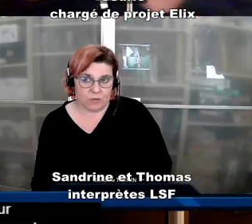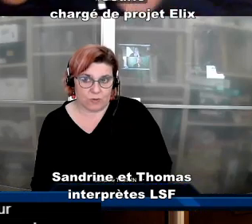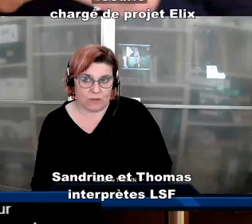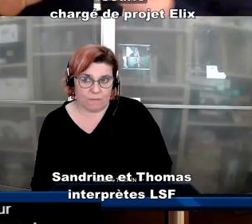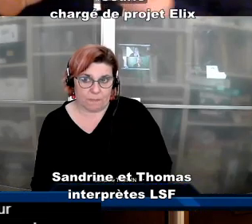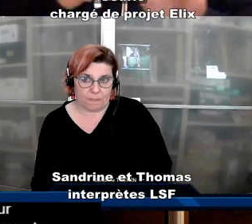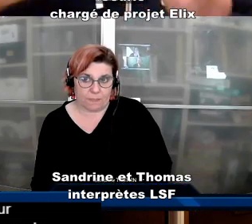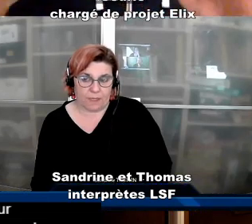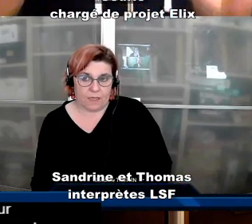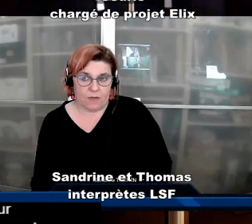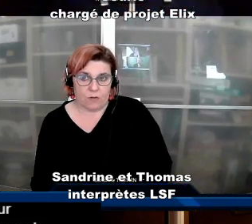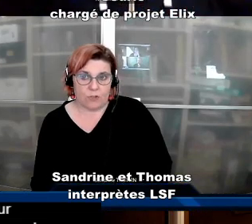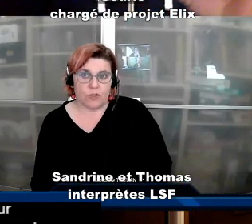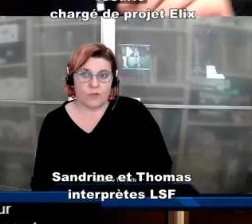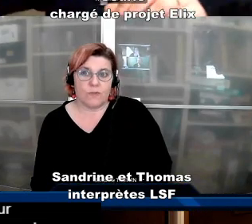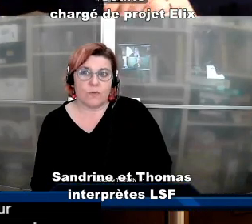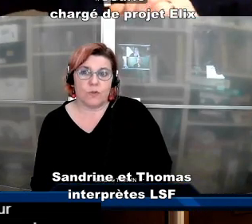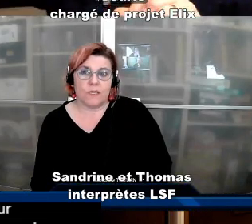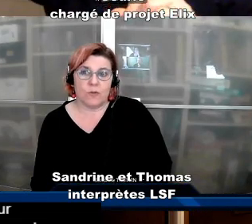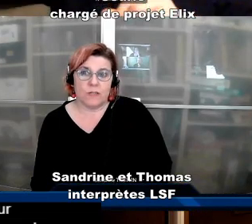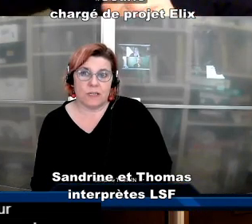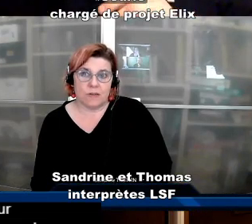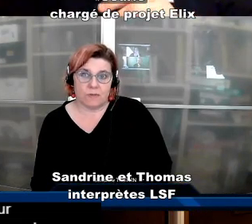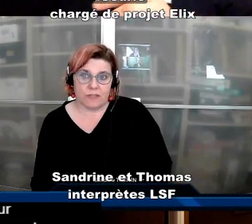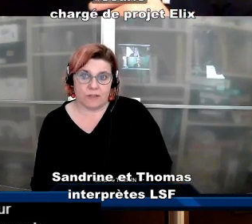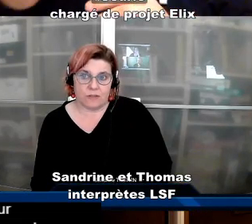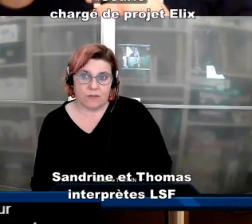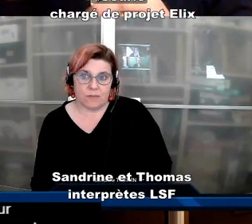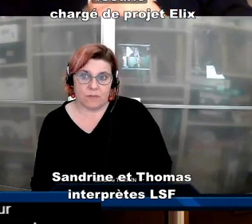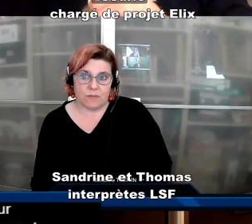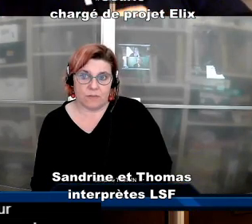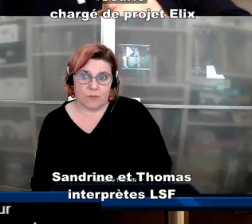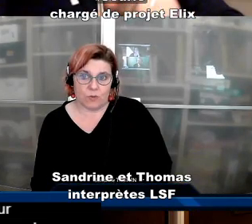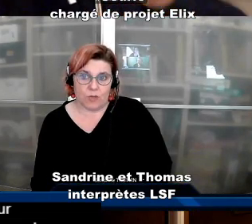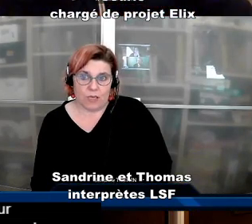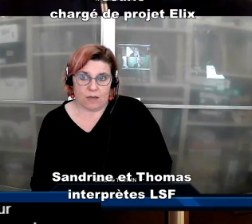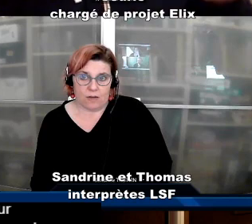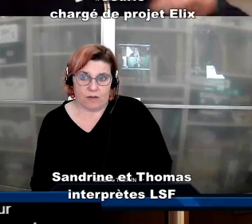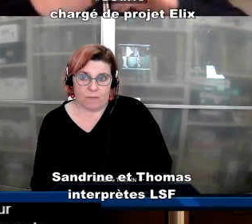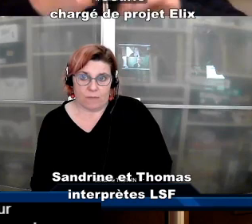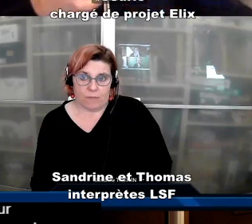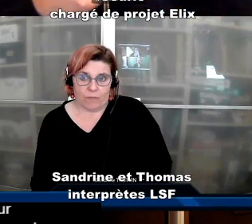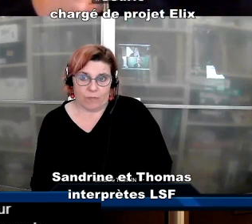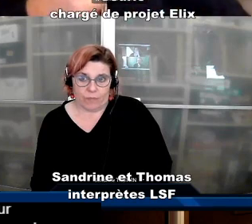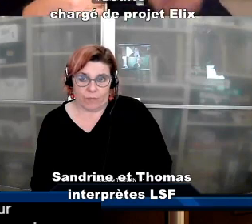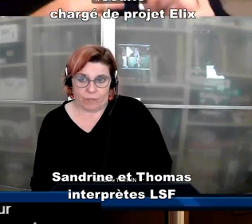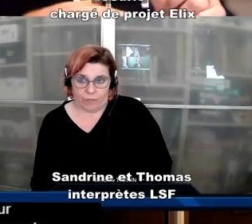signes à distance. Je vais vous donner le lien, en fait. Mais donc,